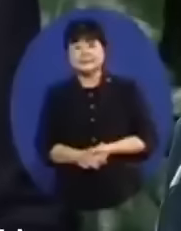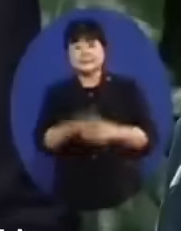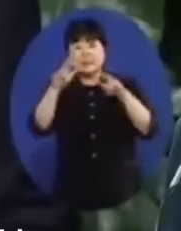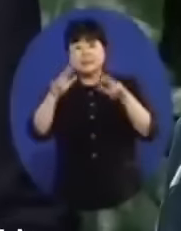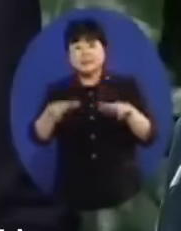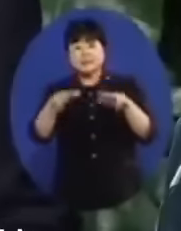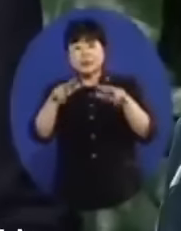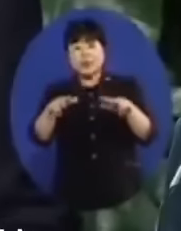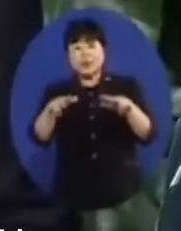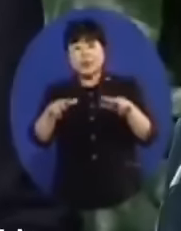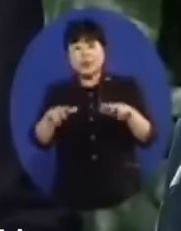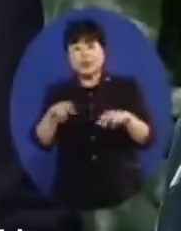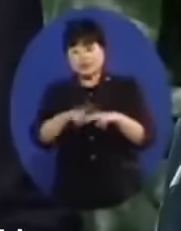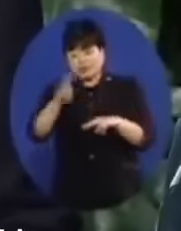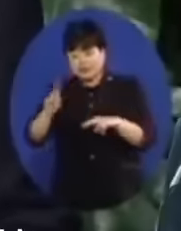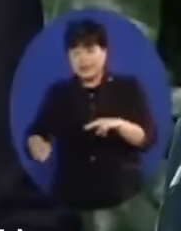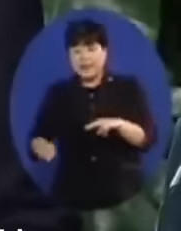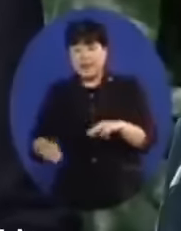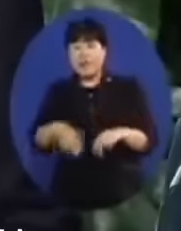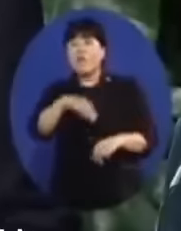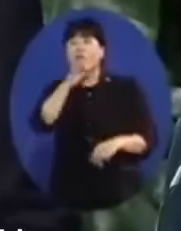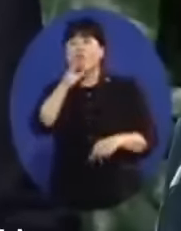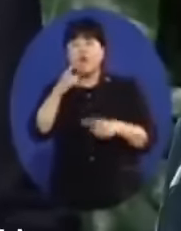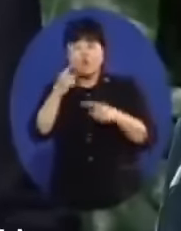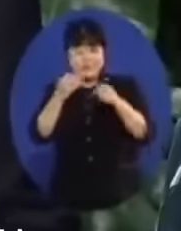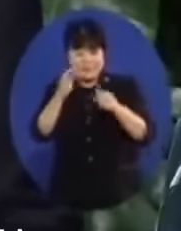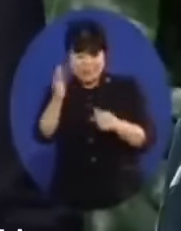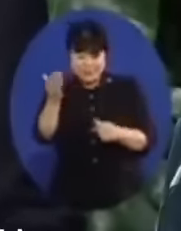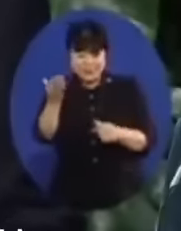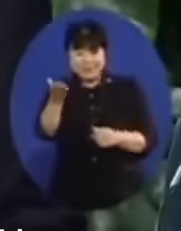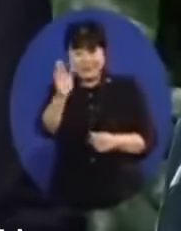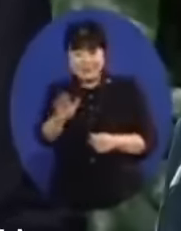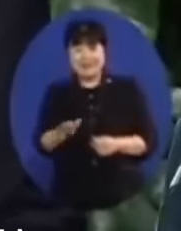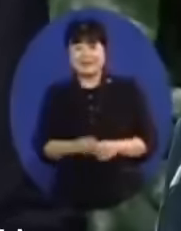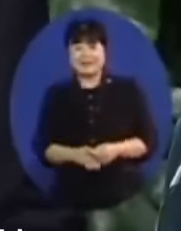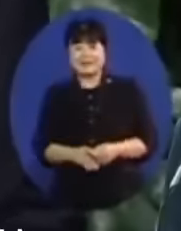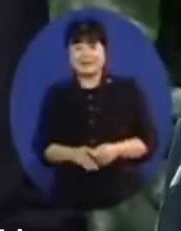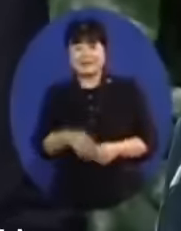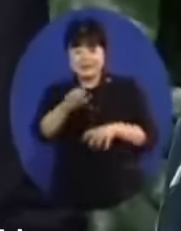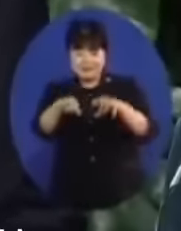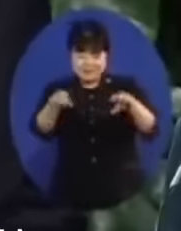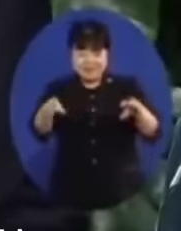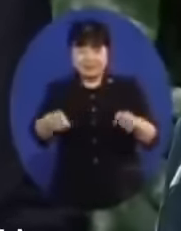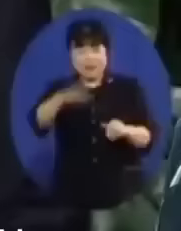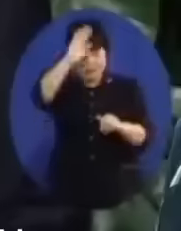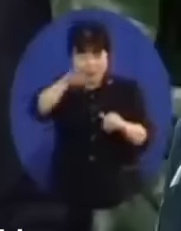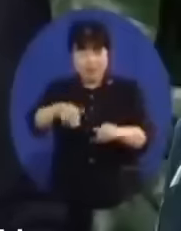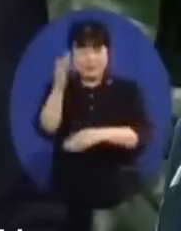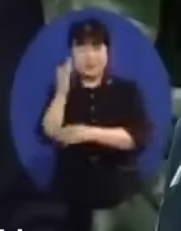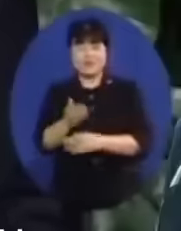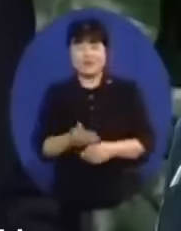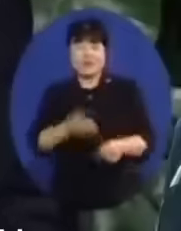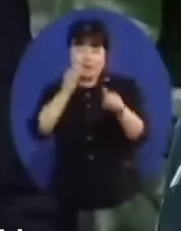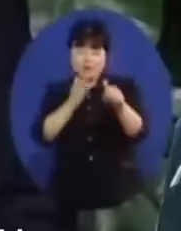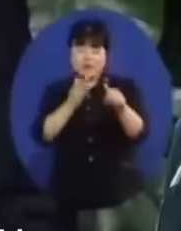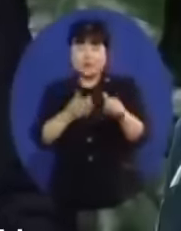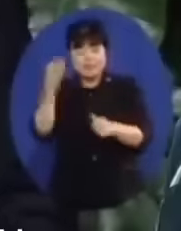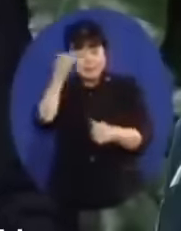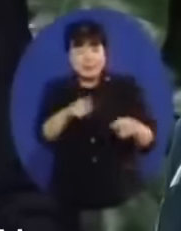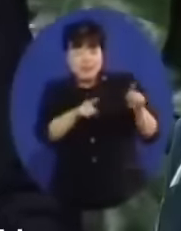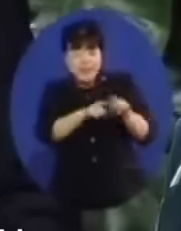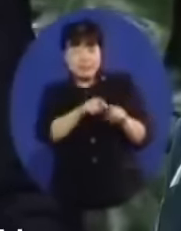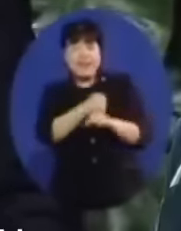지금도 은퇴하고 원로가 되었음에도 불구하고 양사방에서 와달라는 것은 성령이 같이